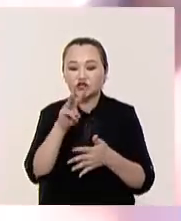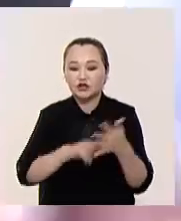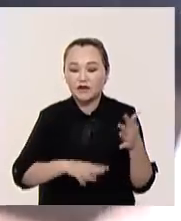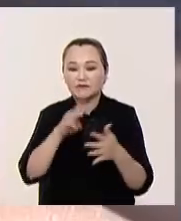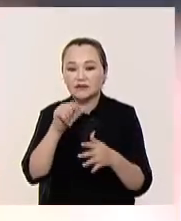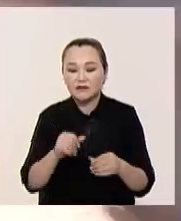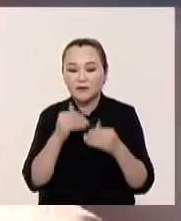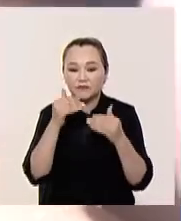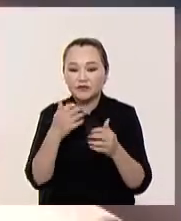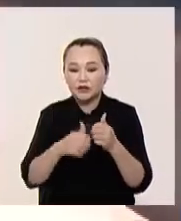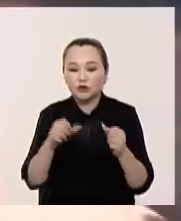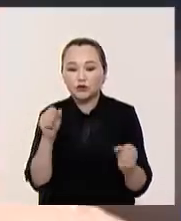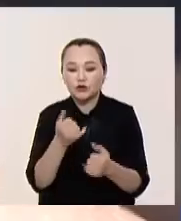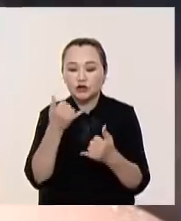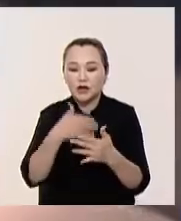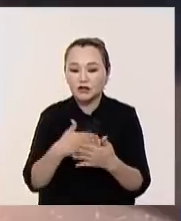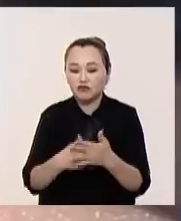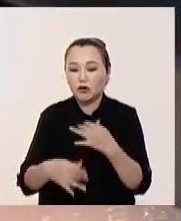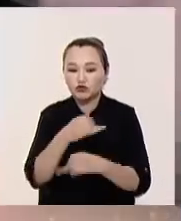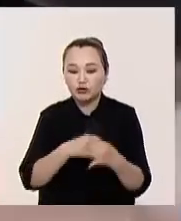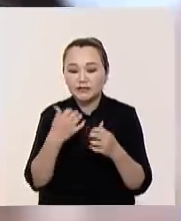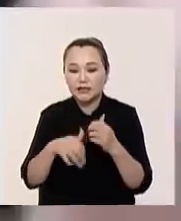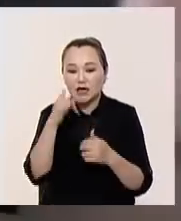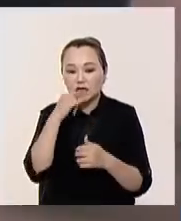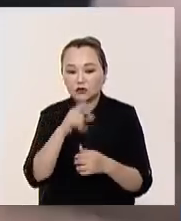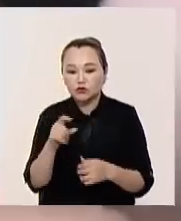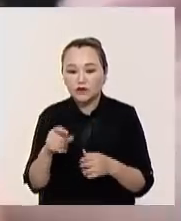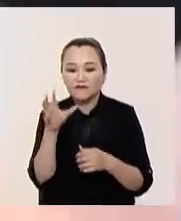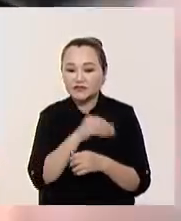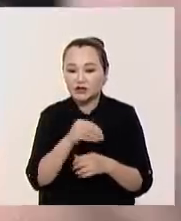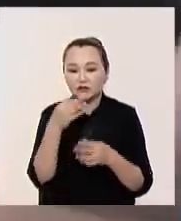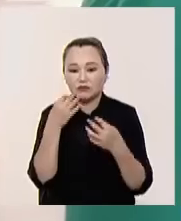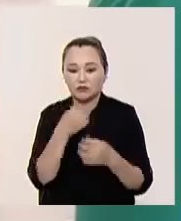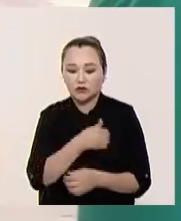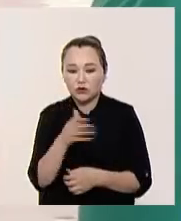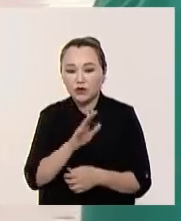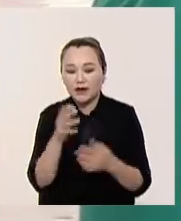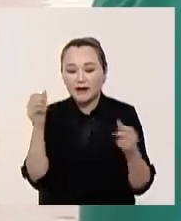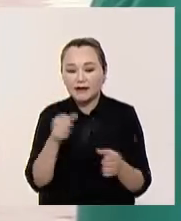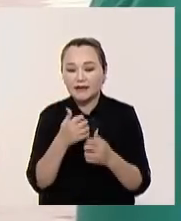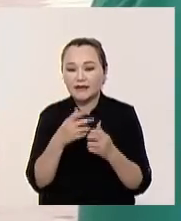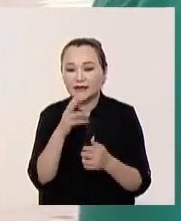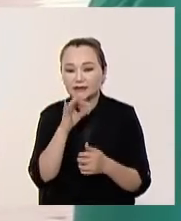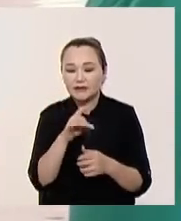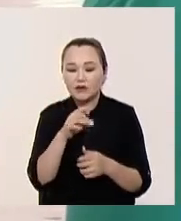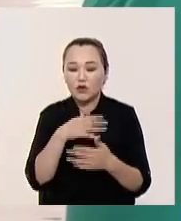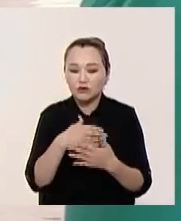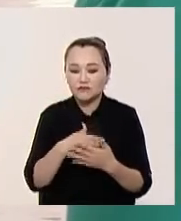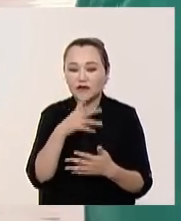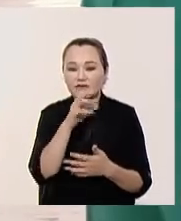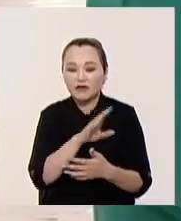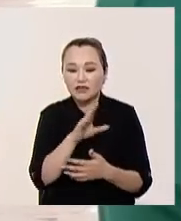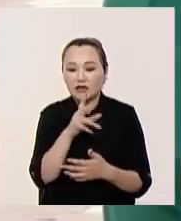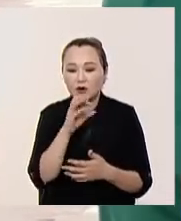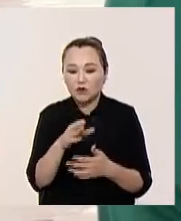за превышение средней скорости сейчас активно обсуждается среди казахстанцев, и не все одобряют его. Лидер общества содействия автомобилистам Василий